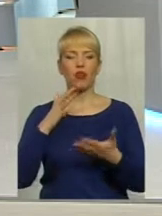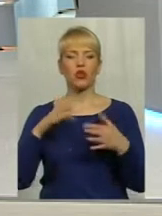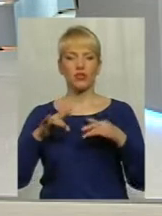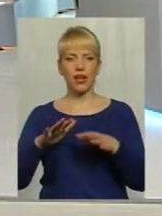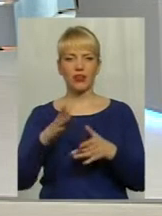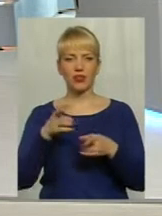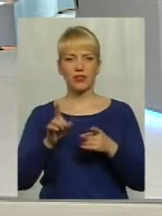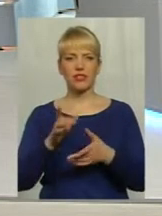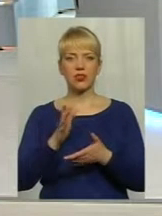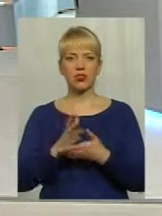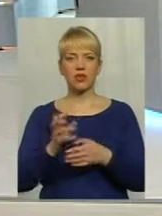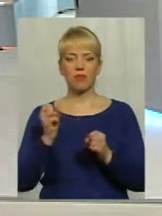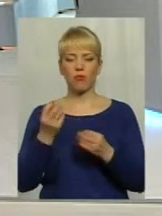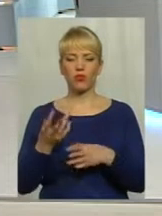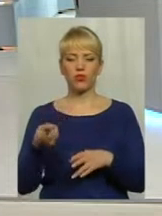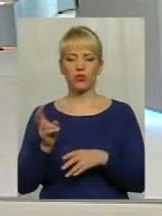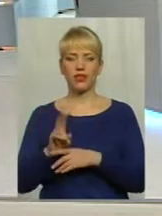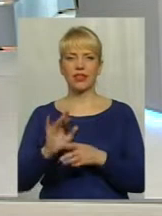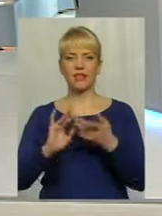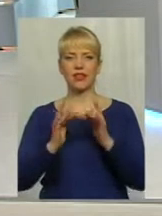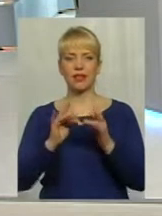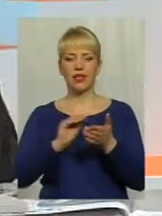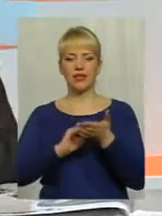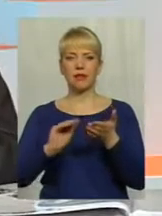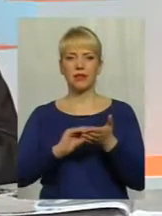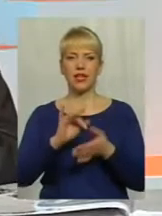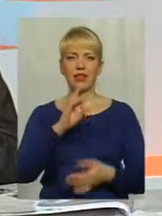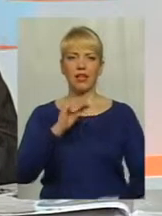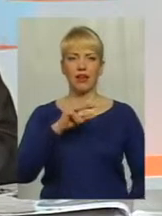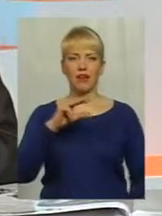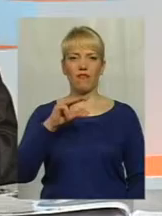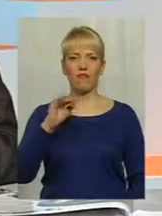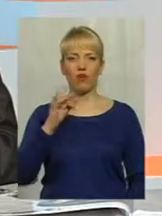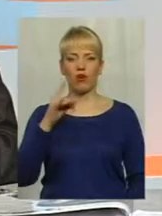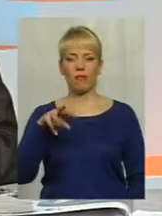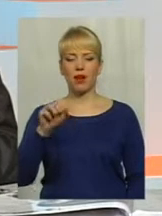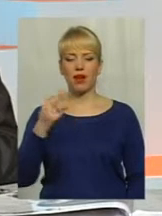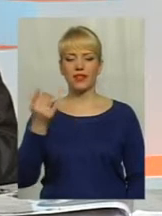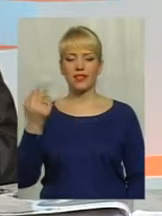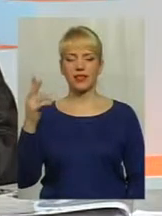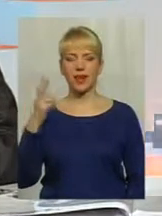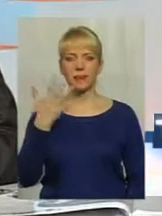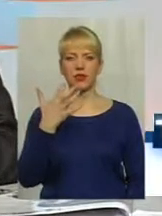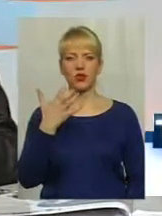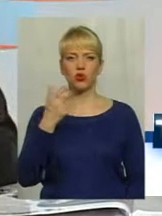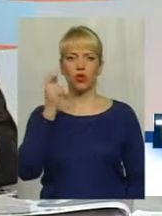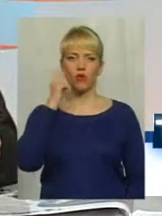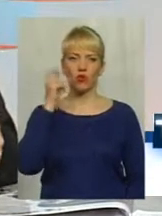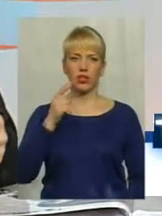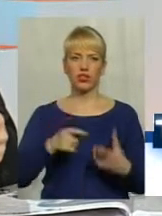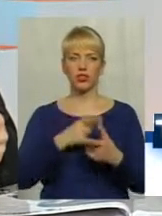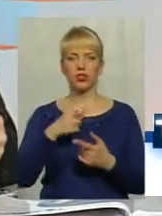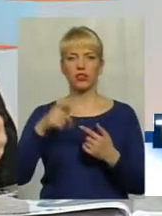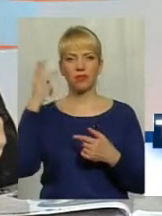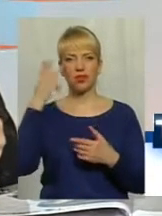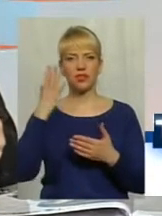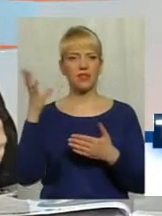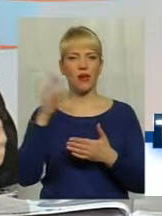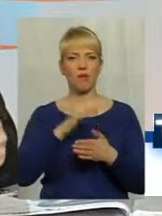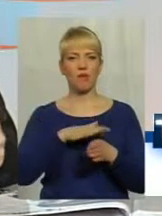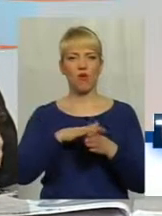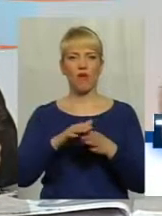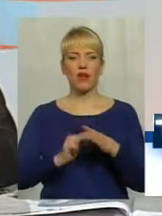зайти в інтернет, набрати реформація 500, чи в Хмельницькому, чи в Україні. Вся повністю база є. Але